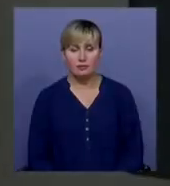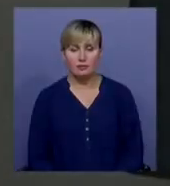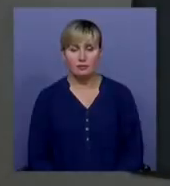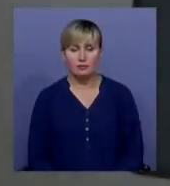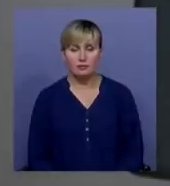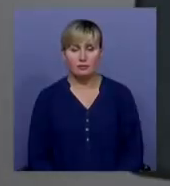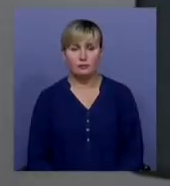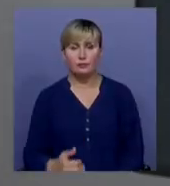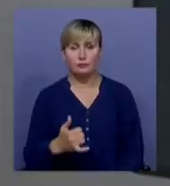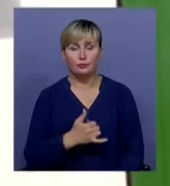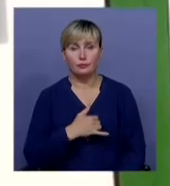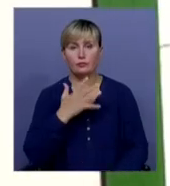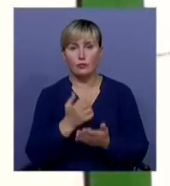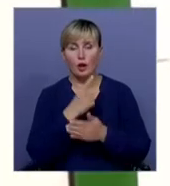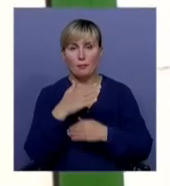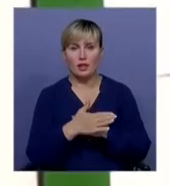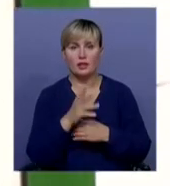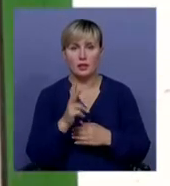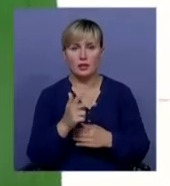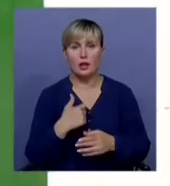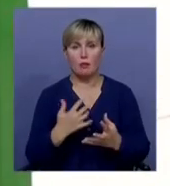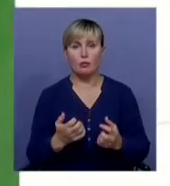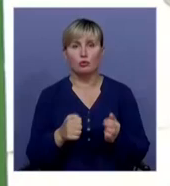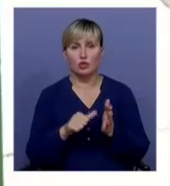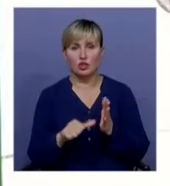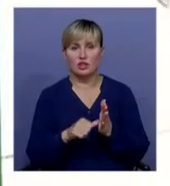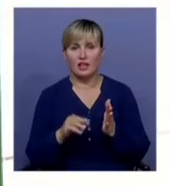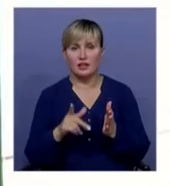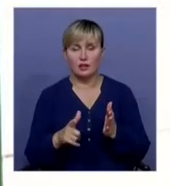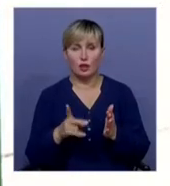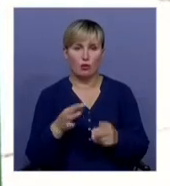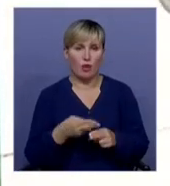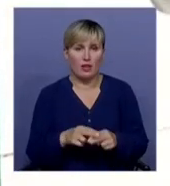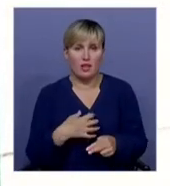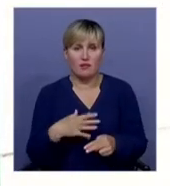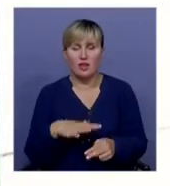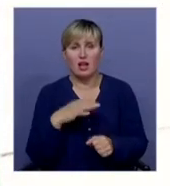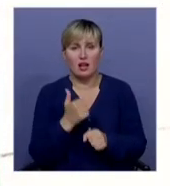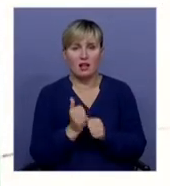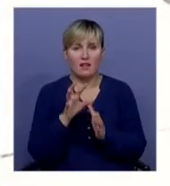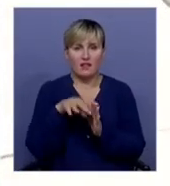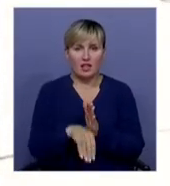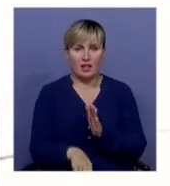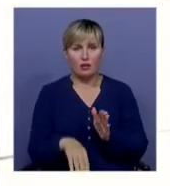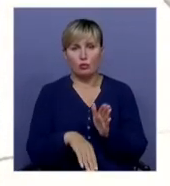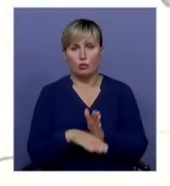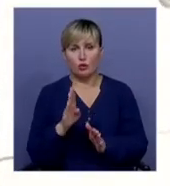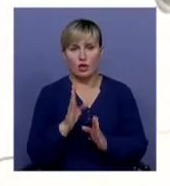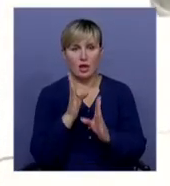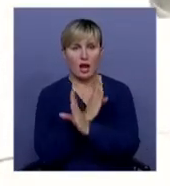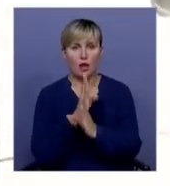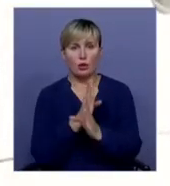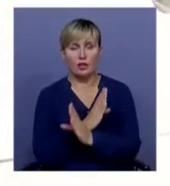Так, у меня вышло почти 3 килограмма. За это я получу 60 тенге. Но это не столь важно. Главное – внести свой вклад в улучшение